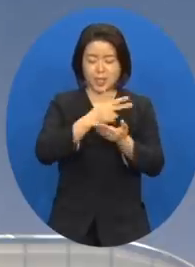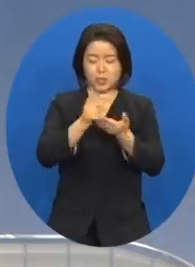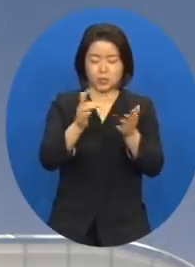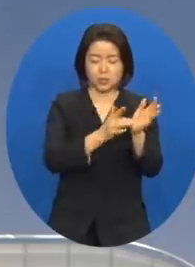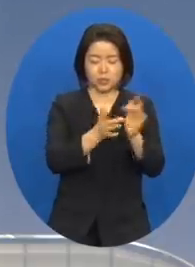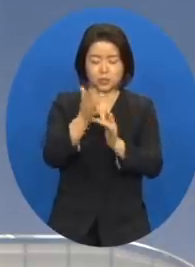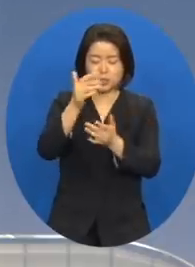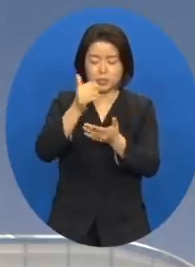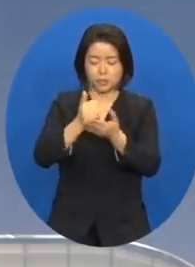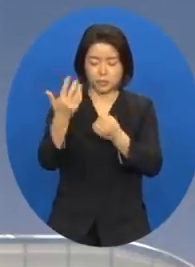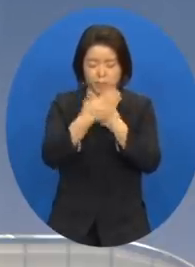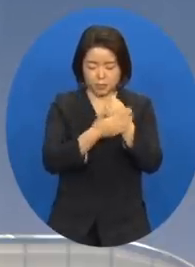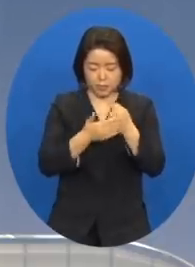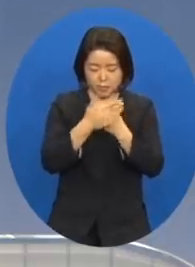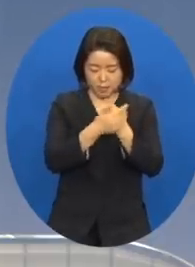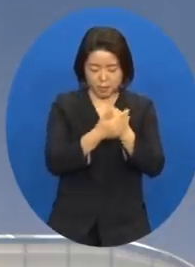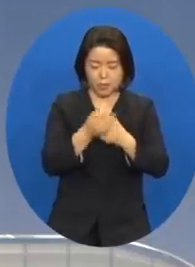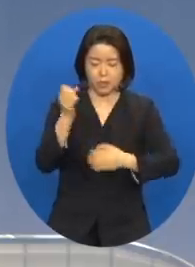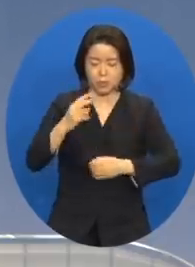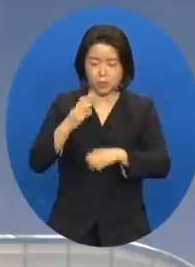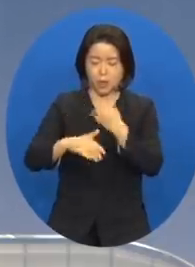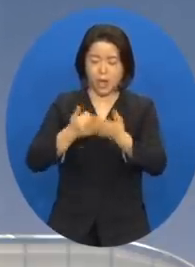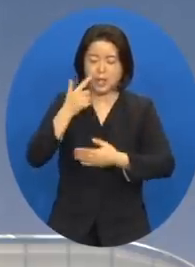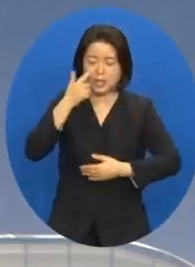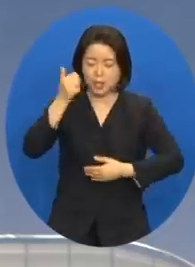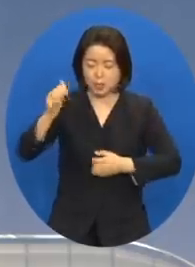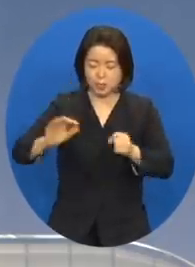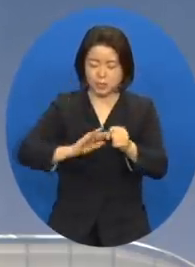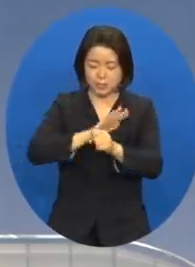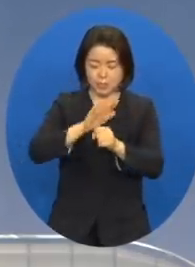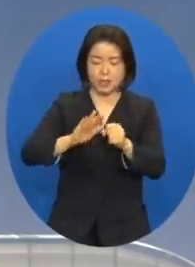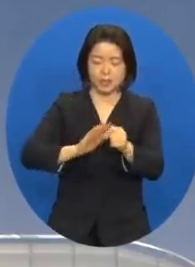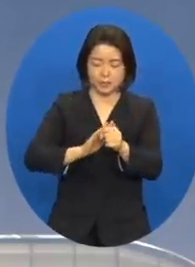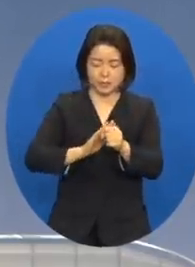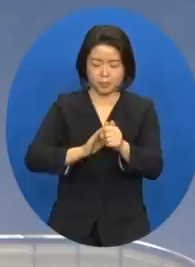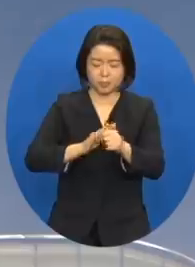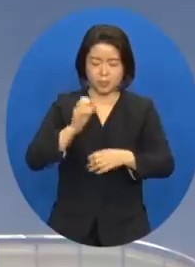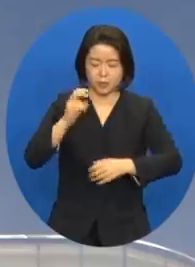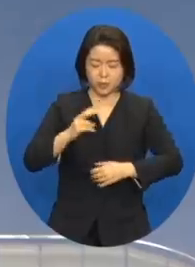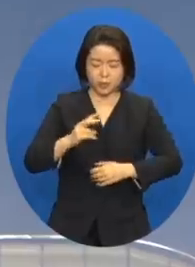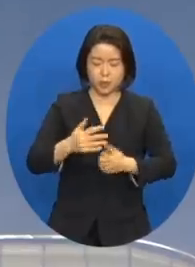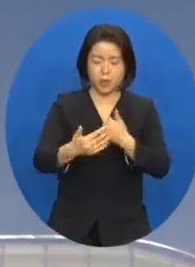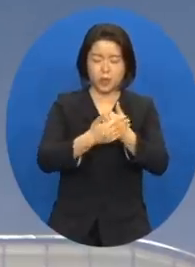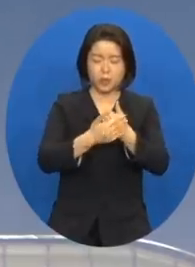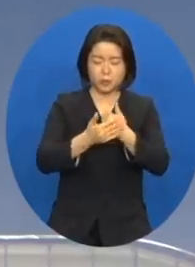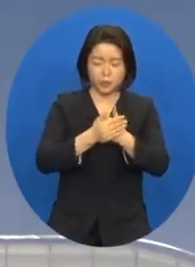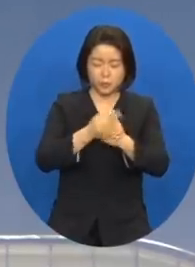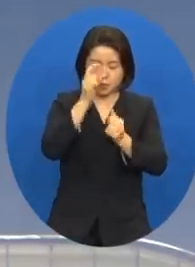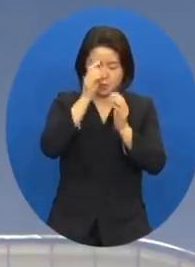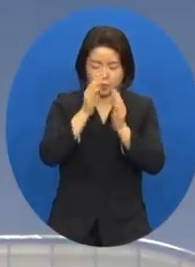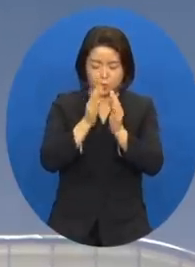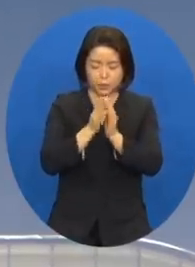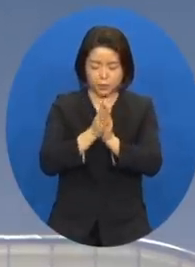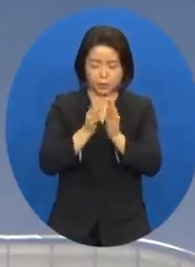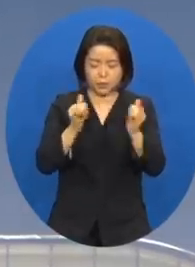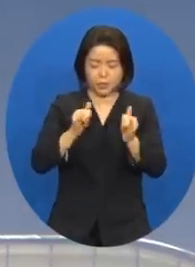예수님의 은혜와 하나님 아버지의 사랑하심과 보혜사 성령님의